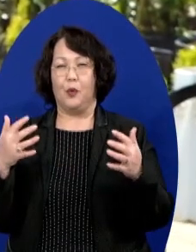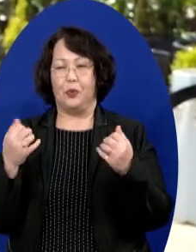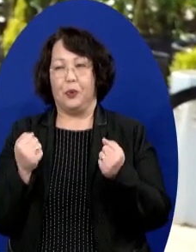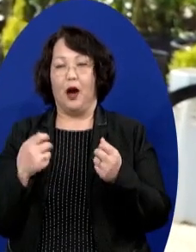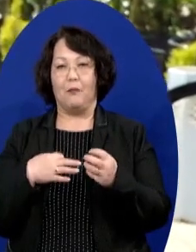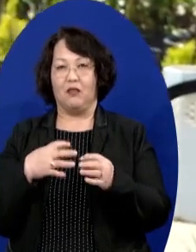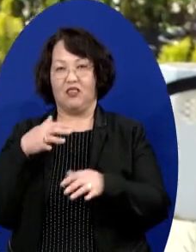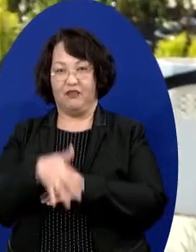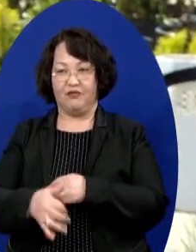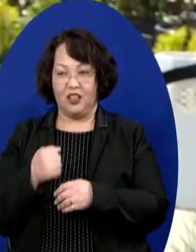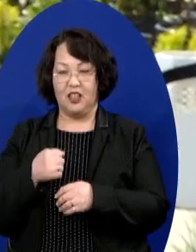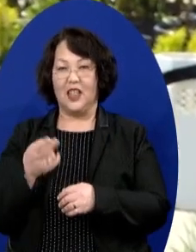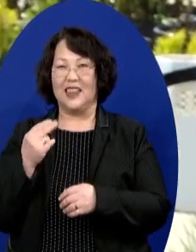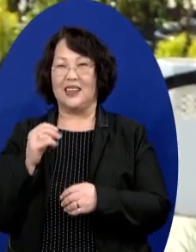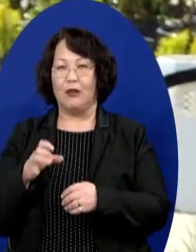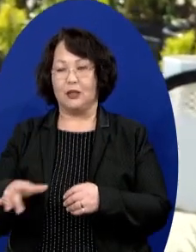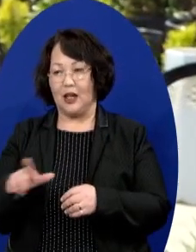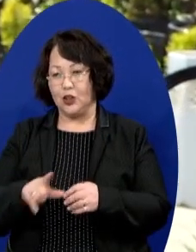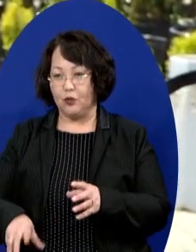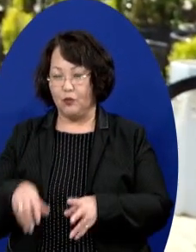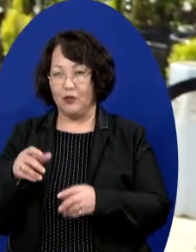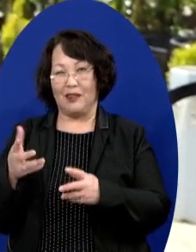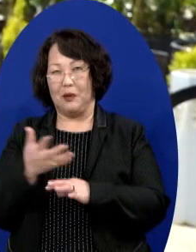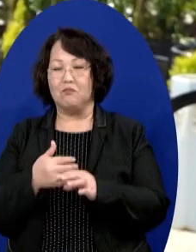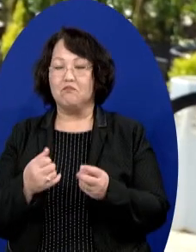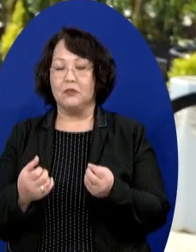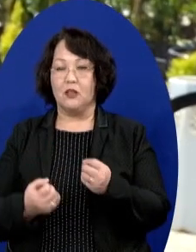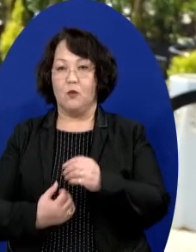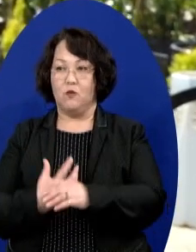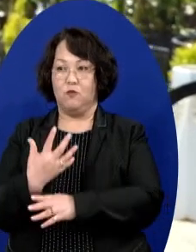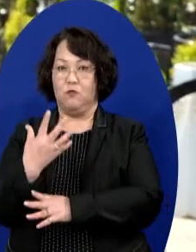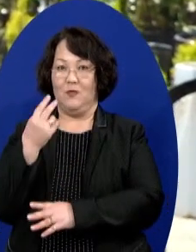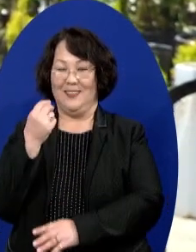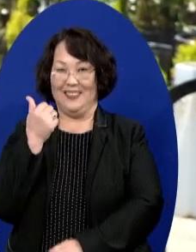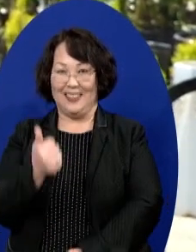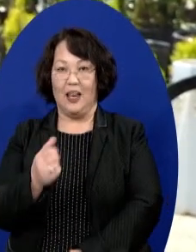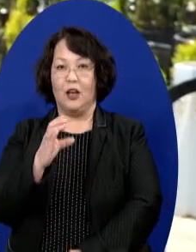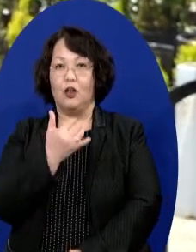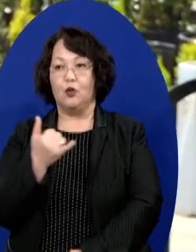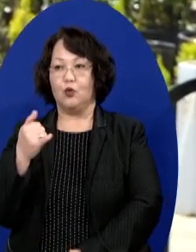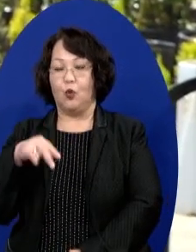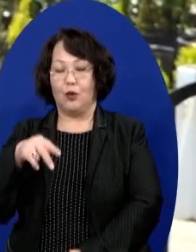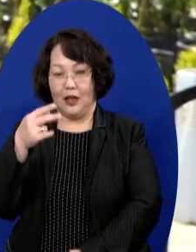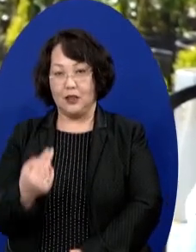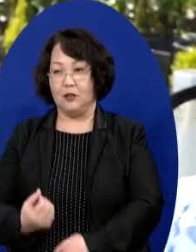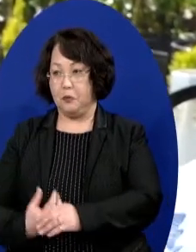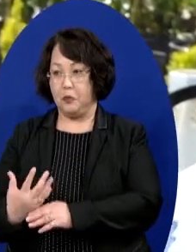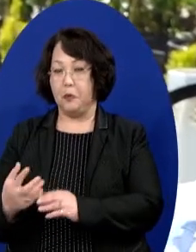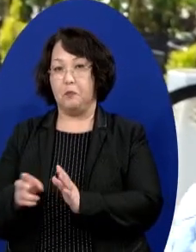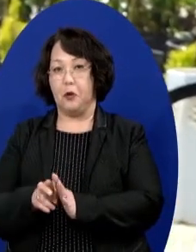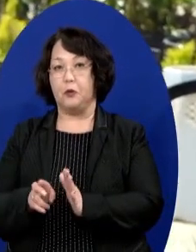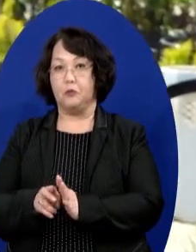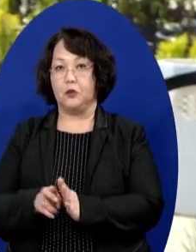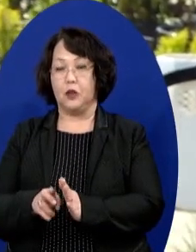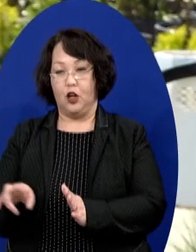чадвар бүхий гэдэг юм уу. Ийм зүйл урамдуудыг бас шинжилгээний туршилт судалгааны үр дүнгээр туршиж нутгших, дарсан зохицох